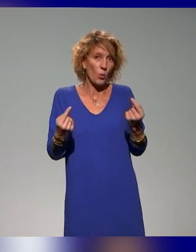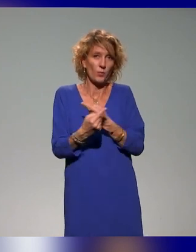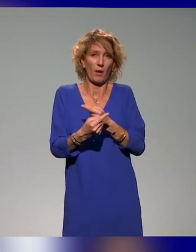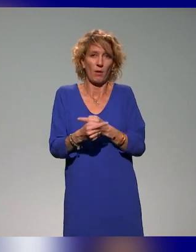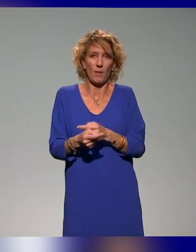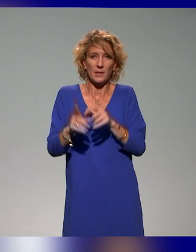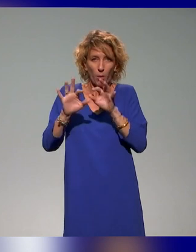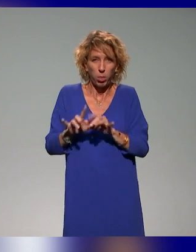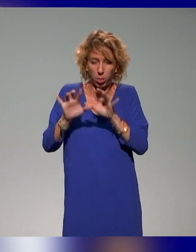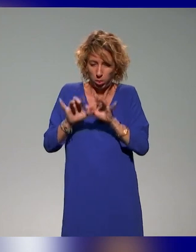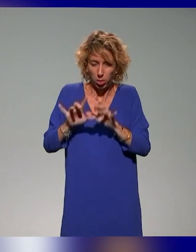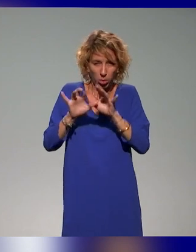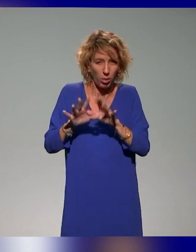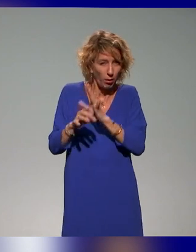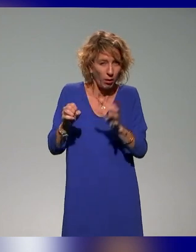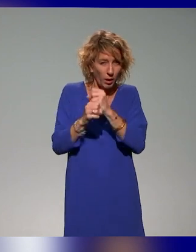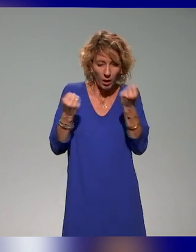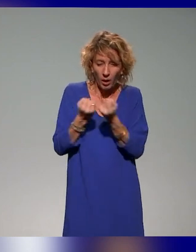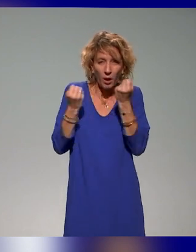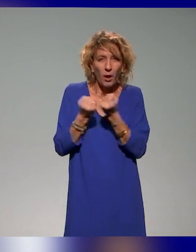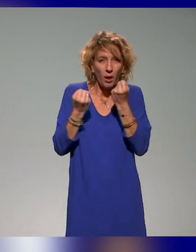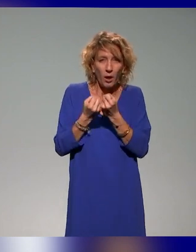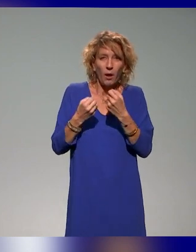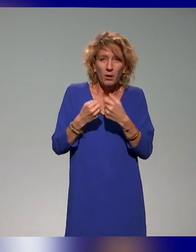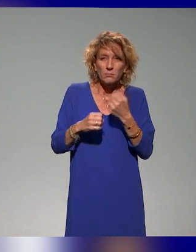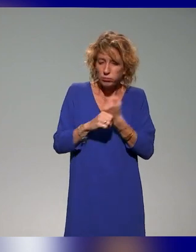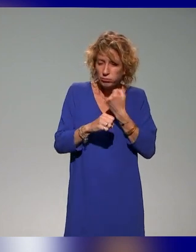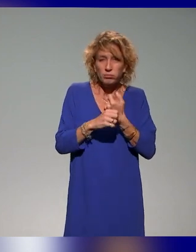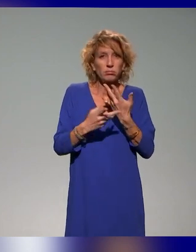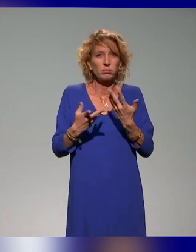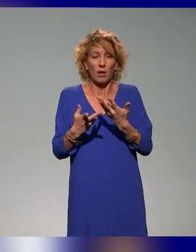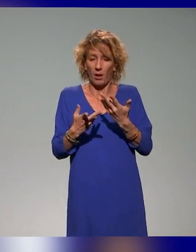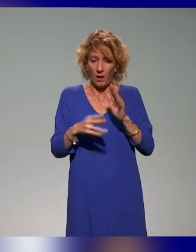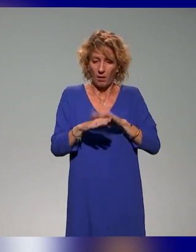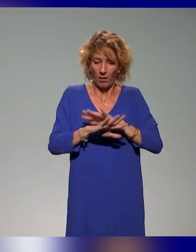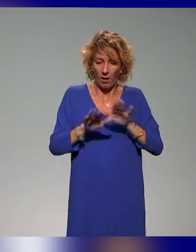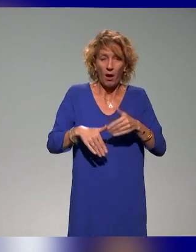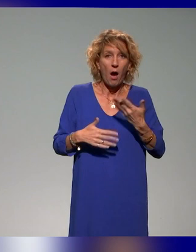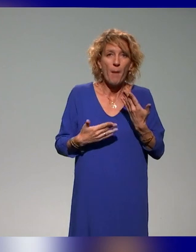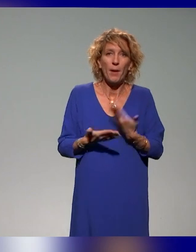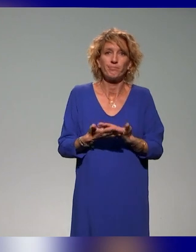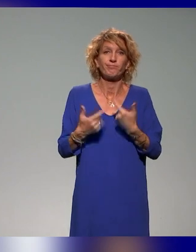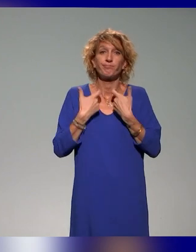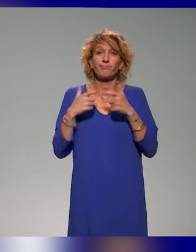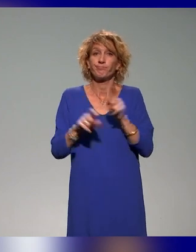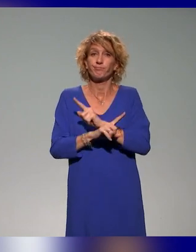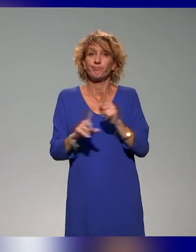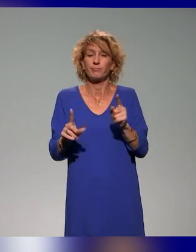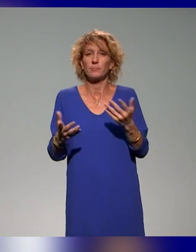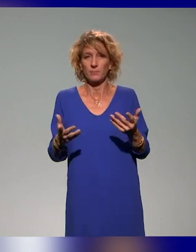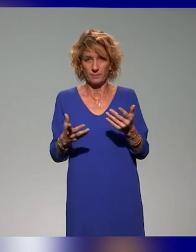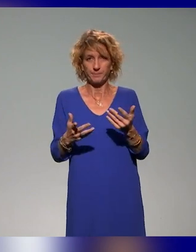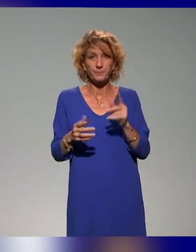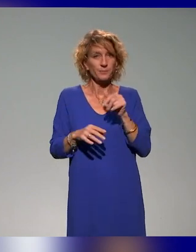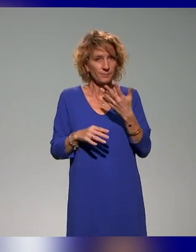et de l'énergie à concevoir quelque chose. Donc ça, je crois que c'est fondamental d'avoir aussi en parallèle de ces préconisations